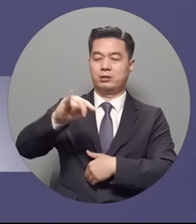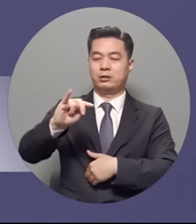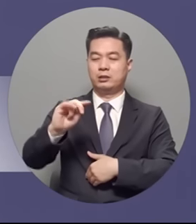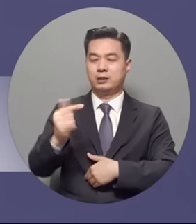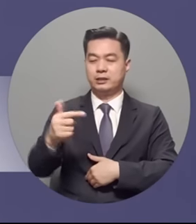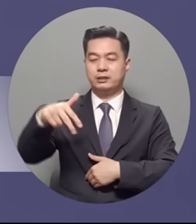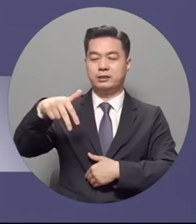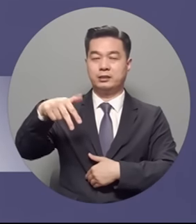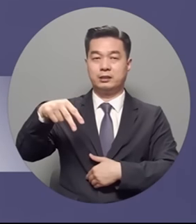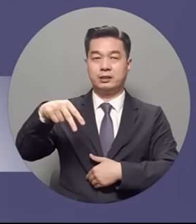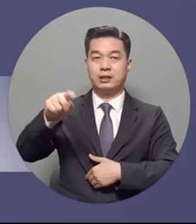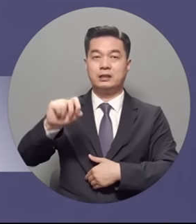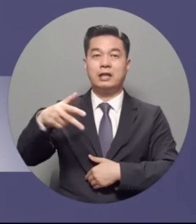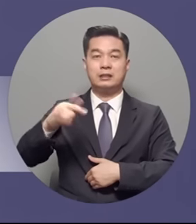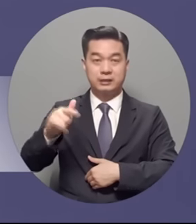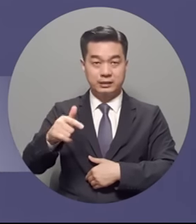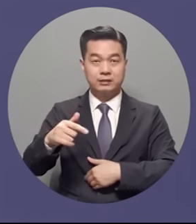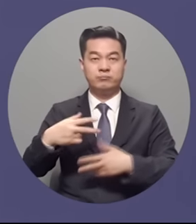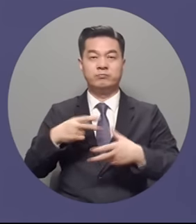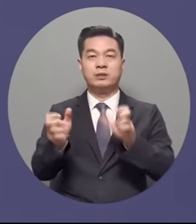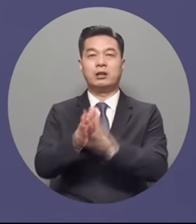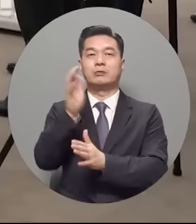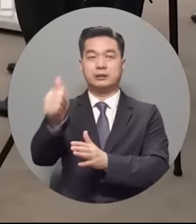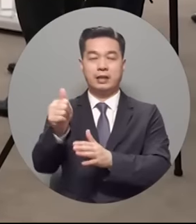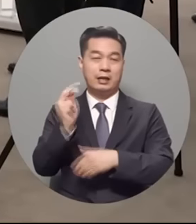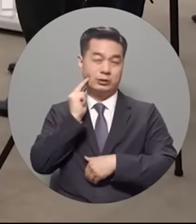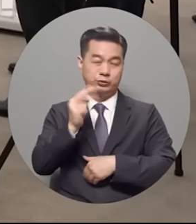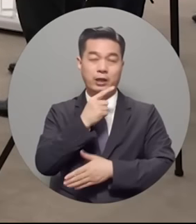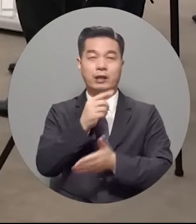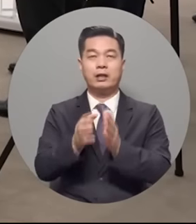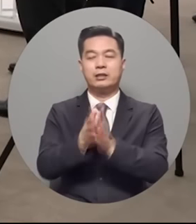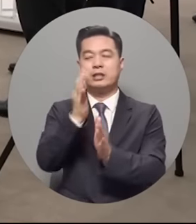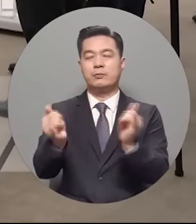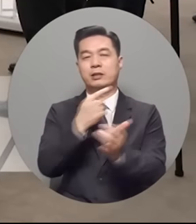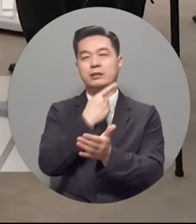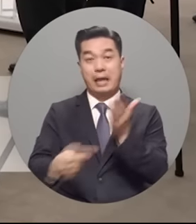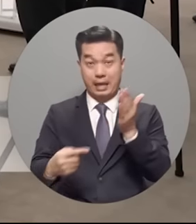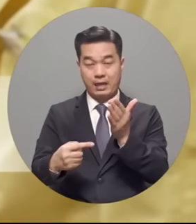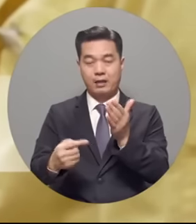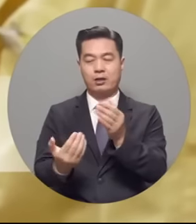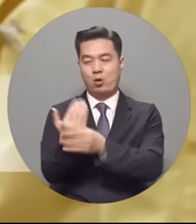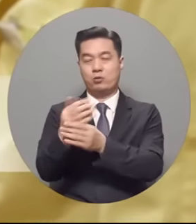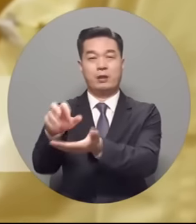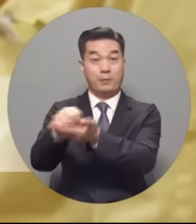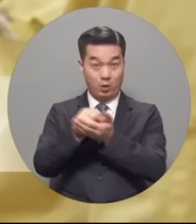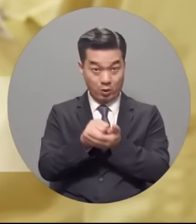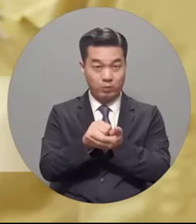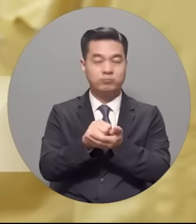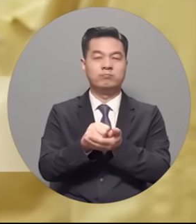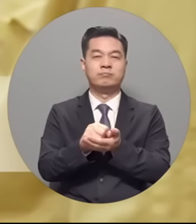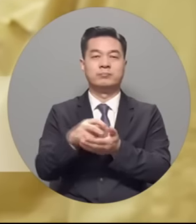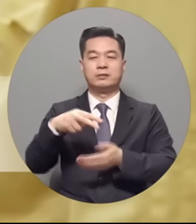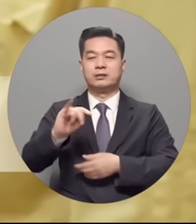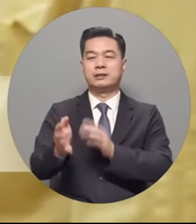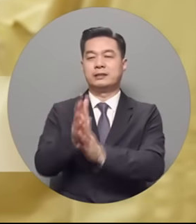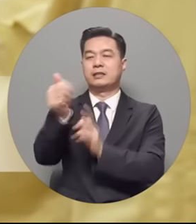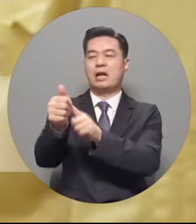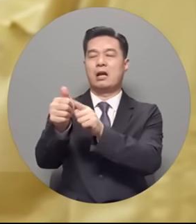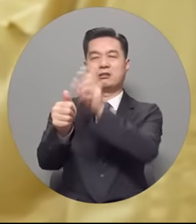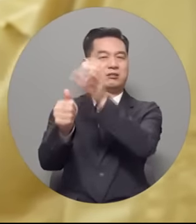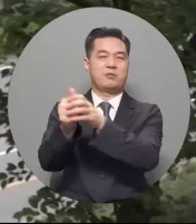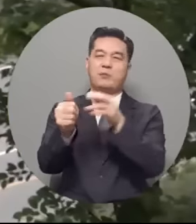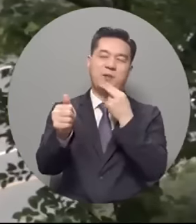성남시장을 중대시민재해 혐의로 입건했고 최근엔 신 시장에게 책임이 없다는 취지의 잠정 결론을 내린 걸로